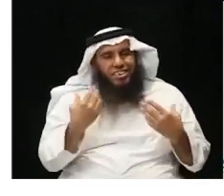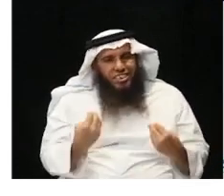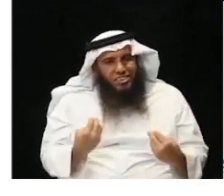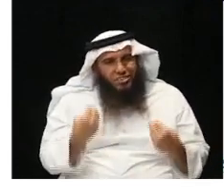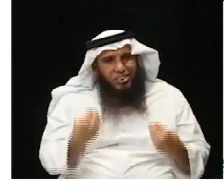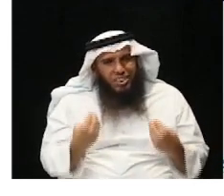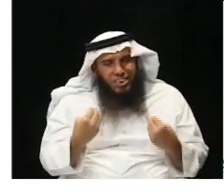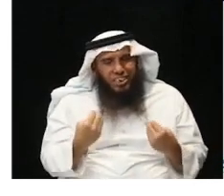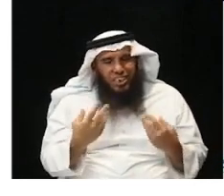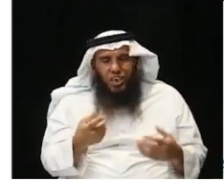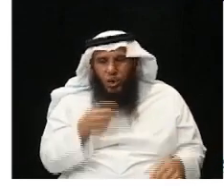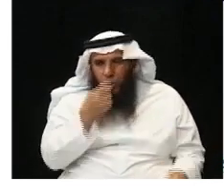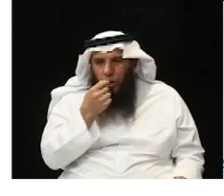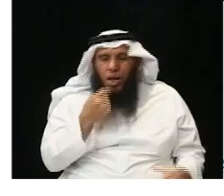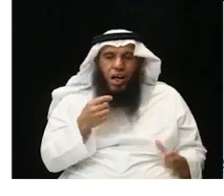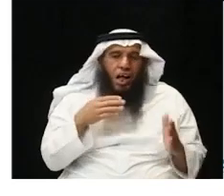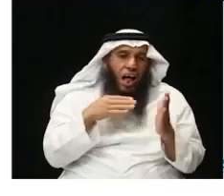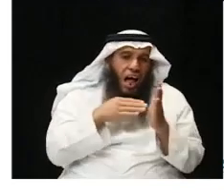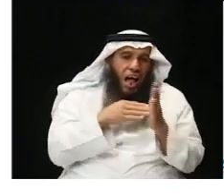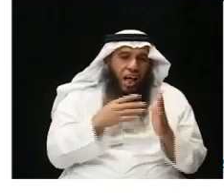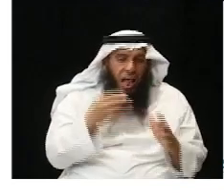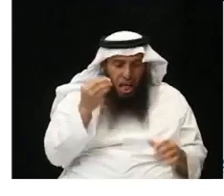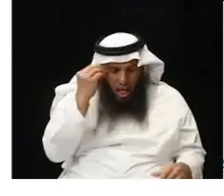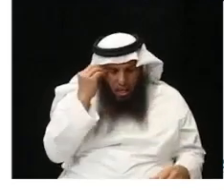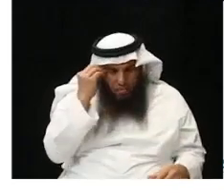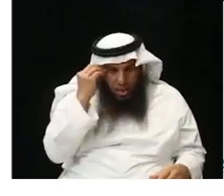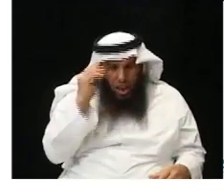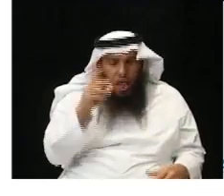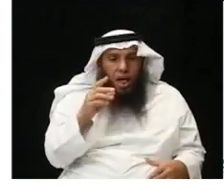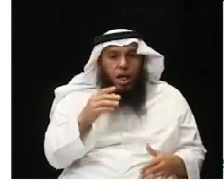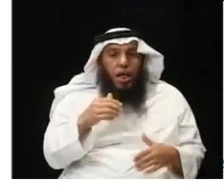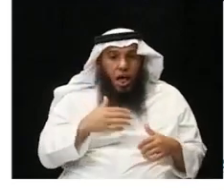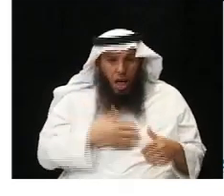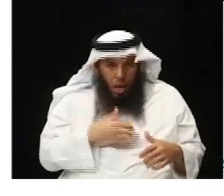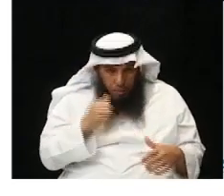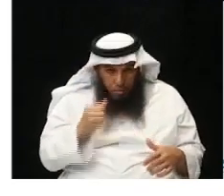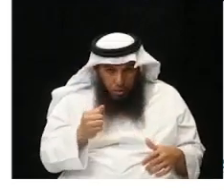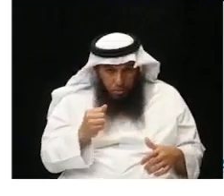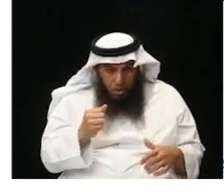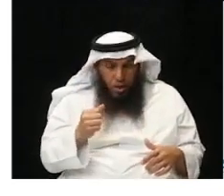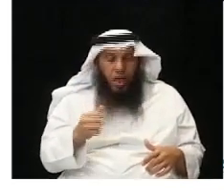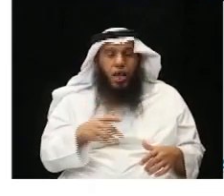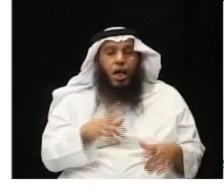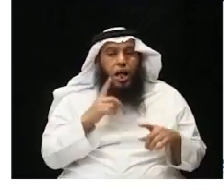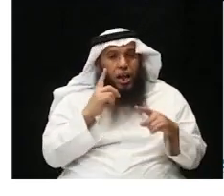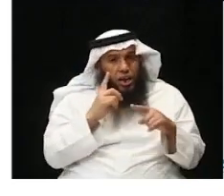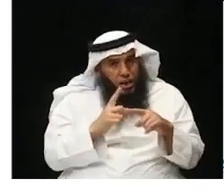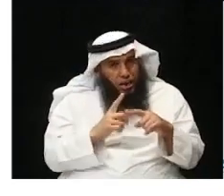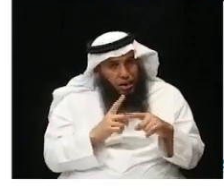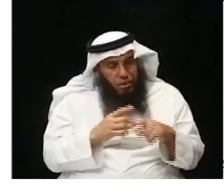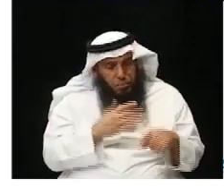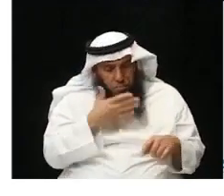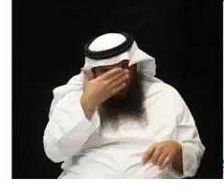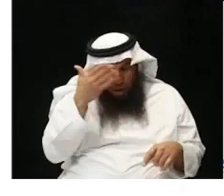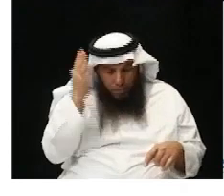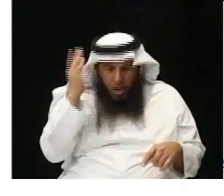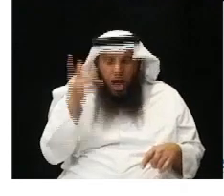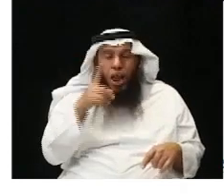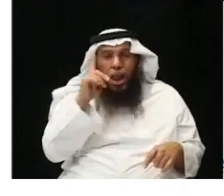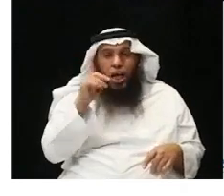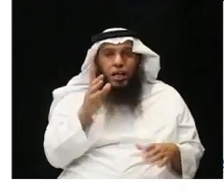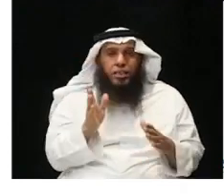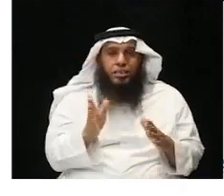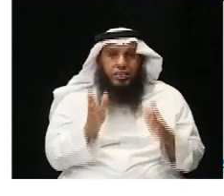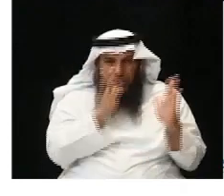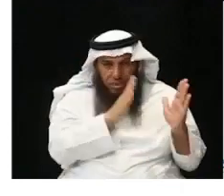الله سبحانه وتعالى ماذا قال في الأخير: ولا يعلمن الله الذين آمنوا ولا يعلمن المنافقين. ننتقل